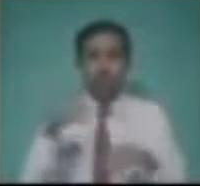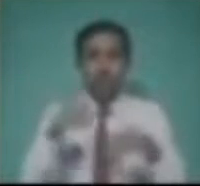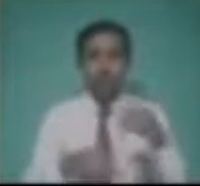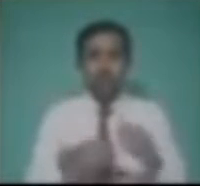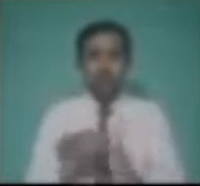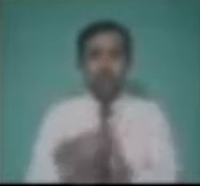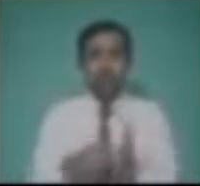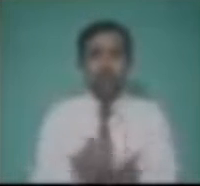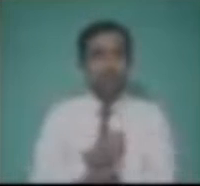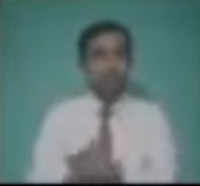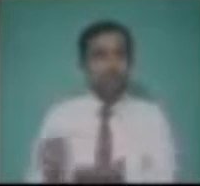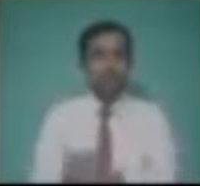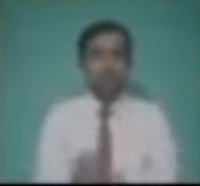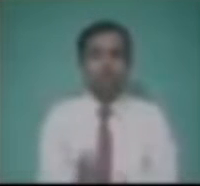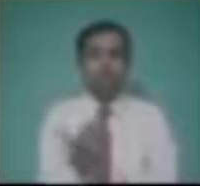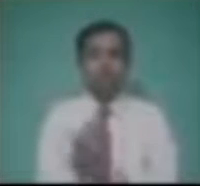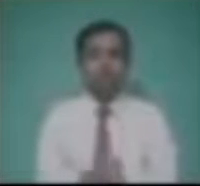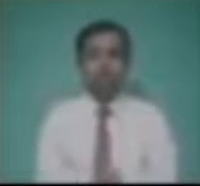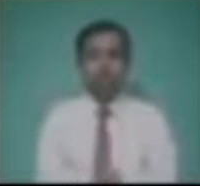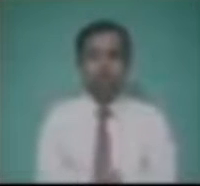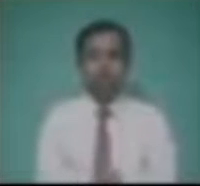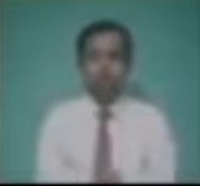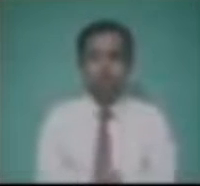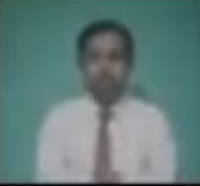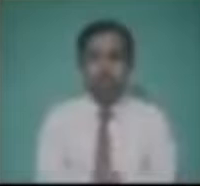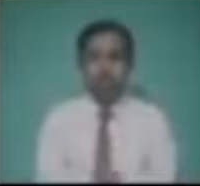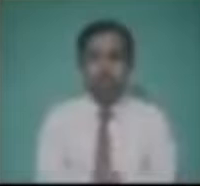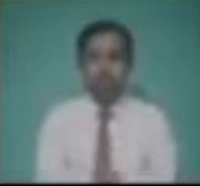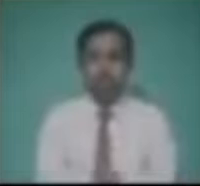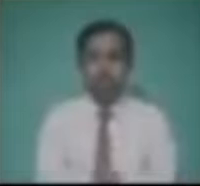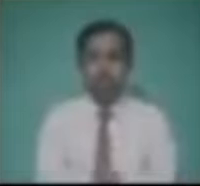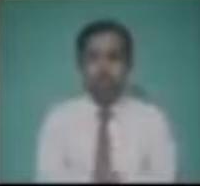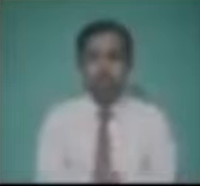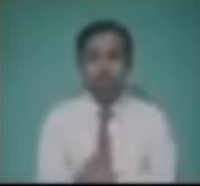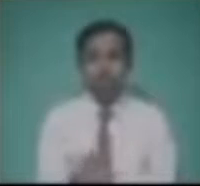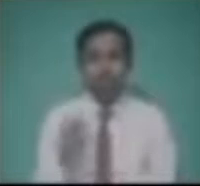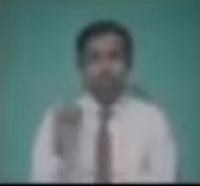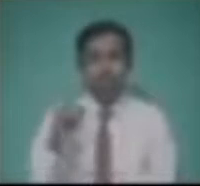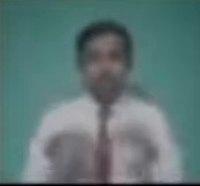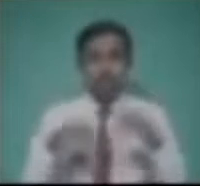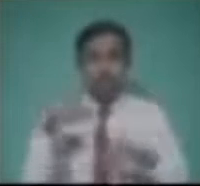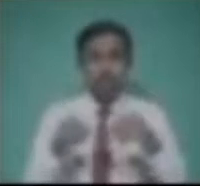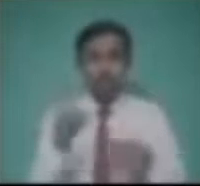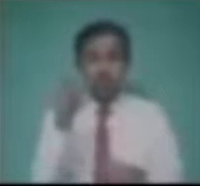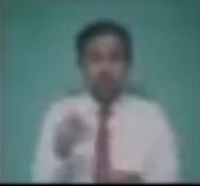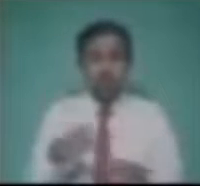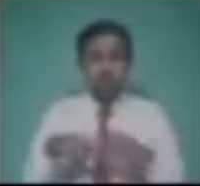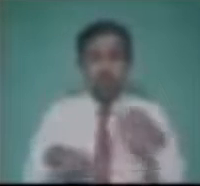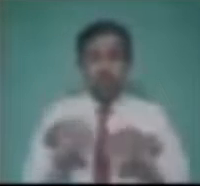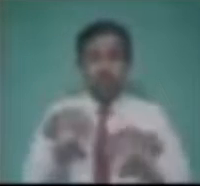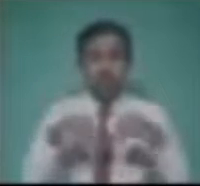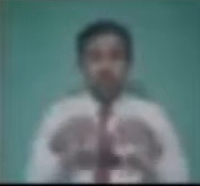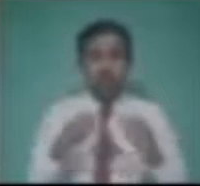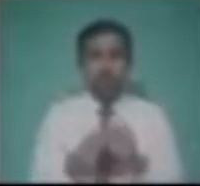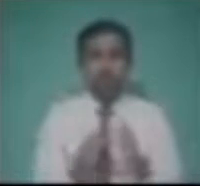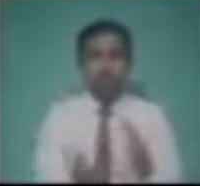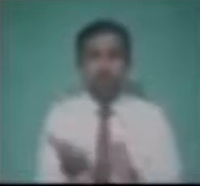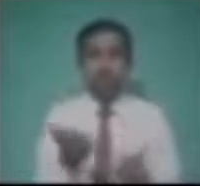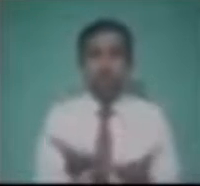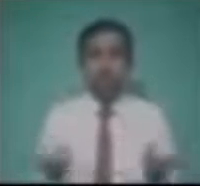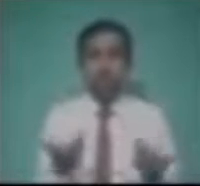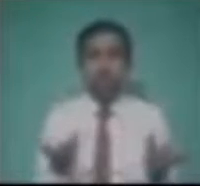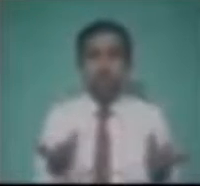දේශපාලනඥයන්ගෙන් රට ගලවා ගන්න ඕනේ. ඡන්ද තිබුවට මේ දූෂිත කාලය අවසන්. මේ දූෂිත දේශපාලනඥයෝ ඡන්ද තිබුවට ගෙදර යවන්න